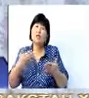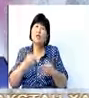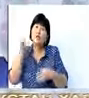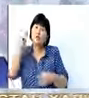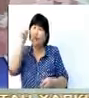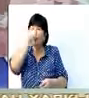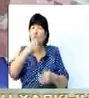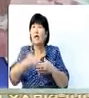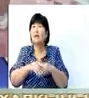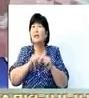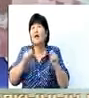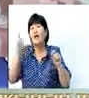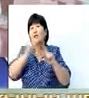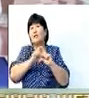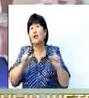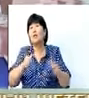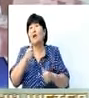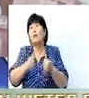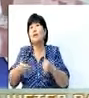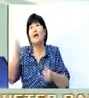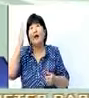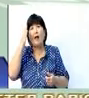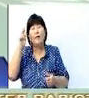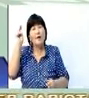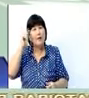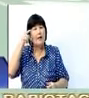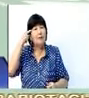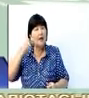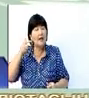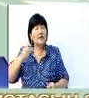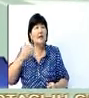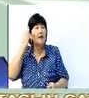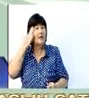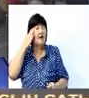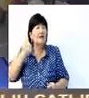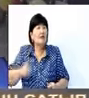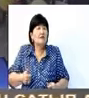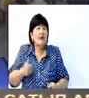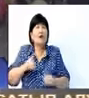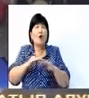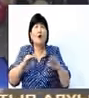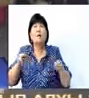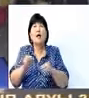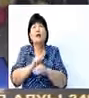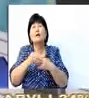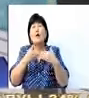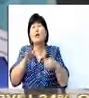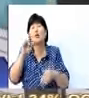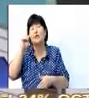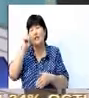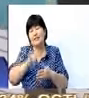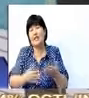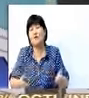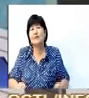жылы қарсаңында ашылған білім ошақтарында бәсекеге қабілетті, білімді де білепті, саналы да салиқалы ұрпақ тәрбиеленіп шығатынына кәміл